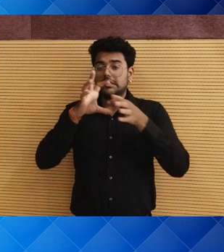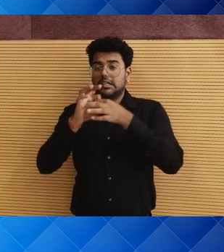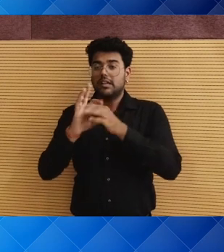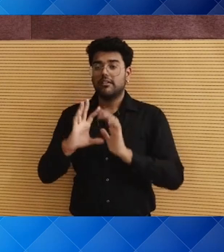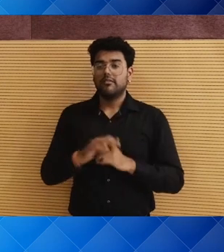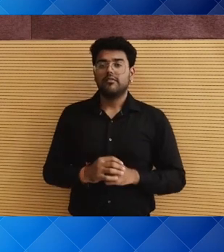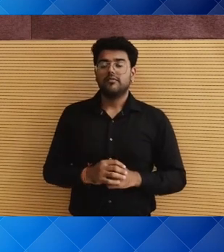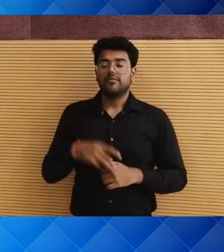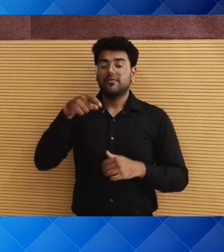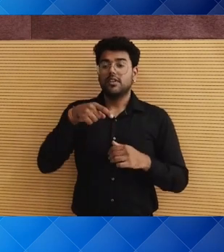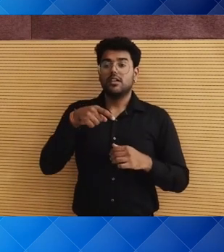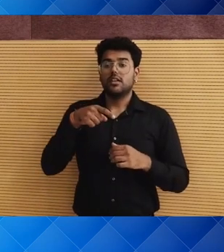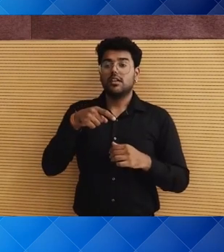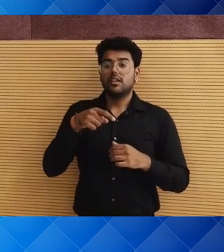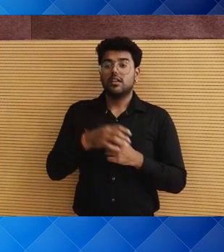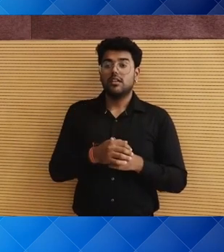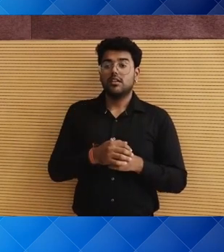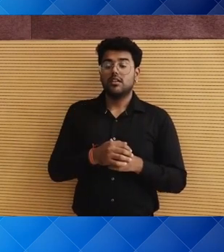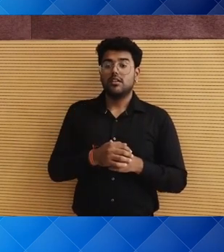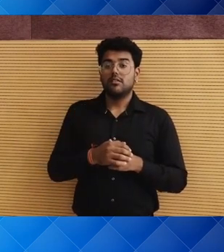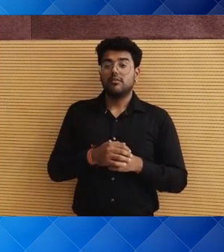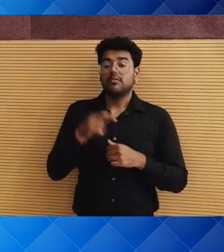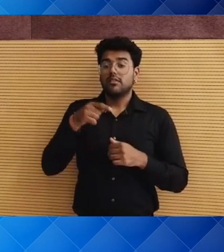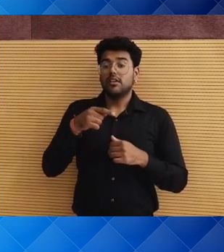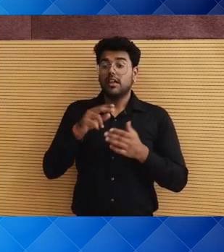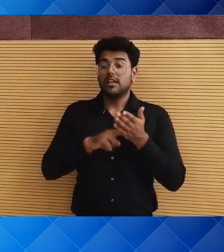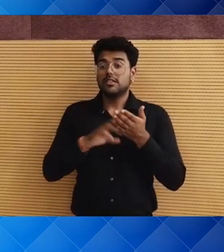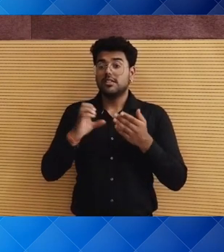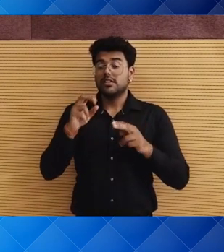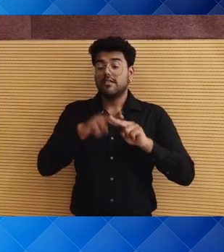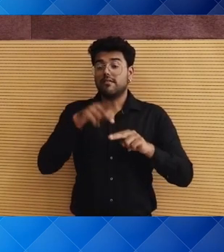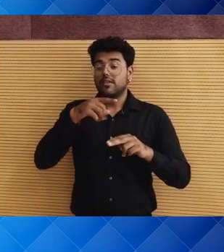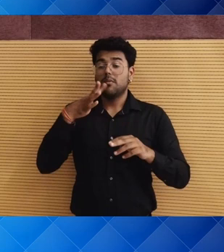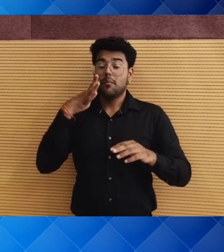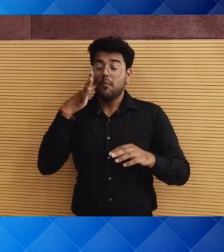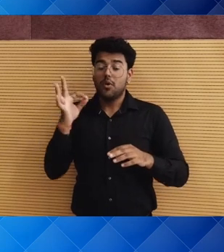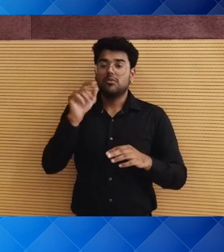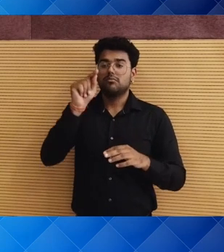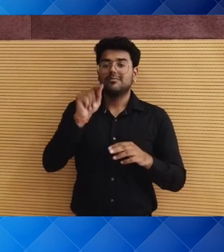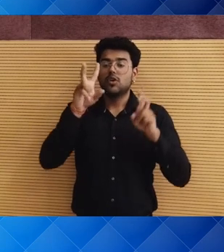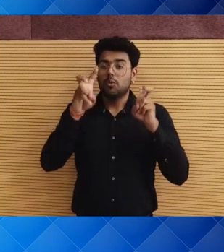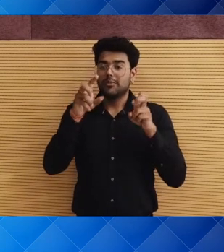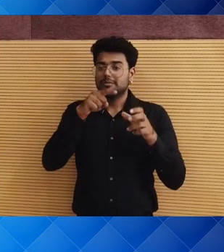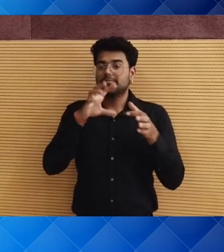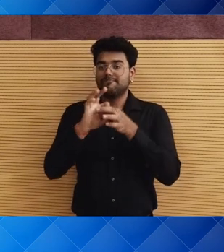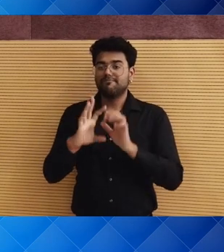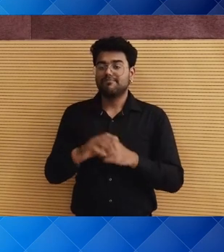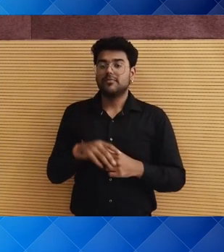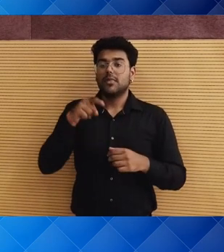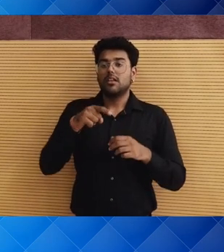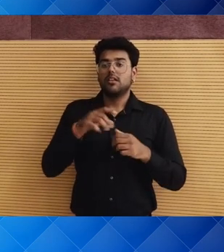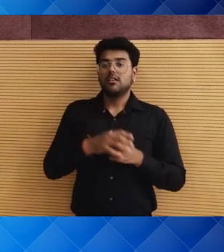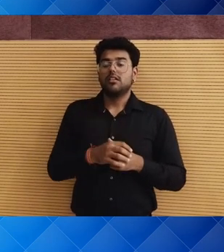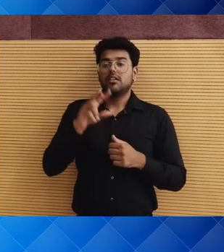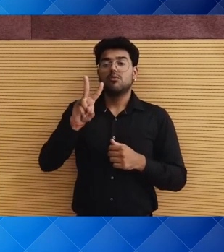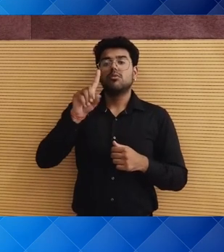विषय आज हमारी एनसीएफ की मूल तत्व बनी है। ये मूल विचार को